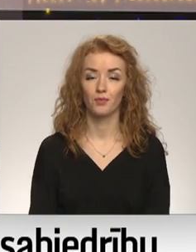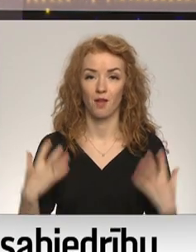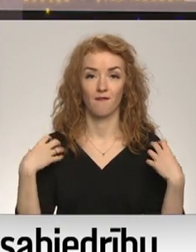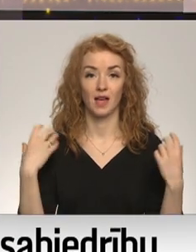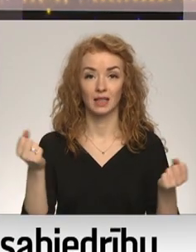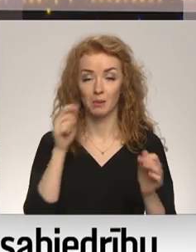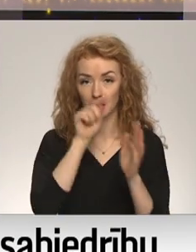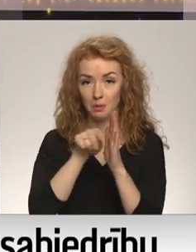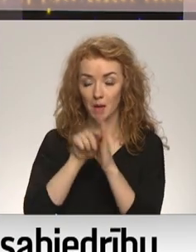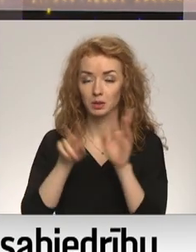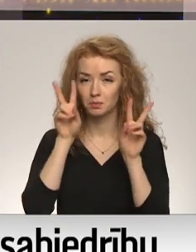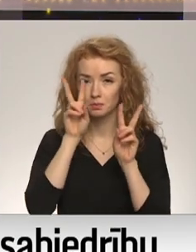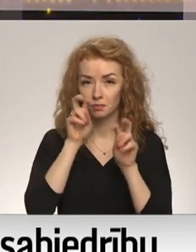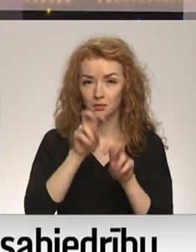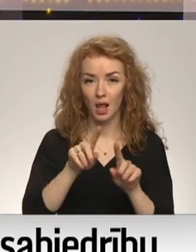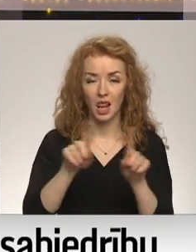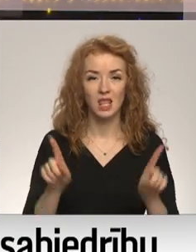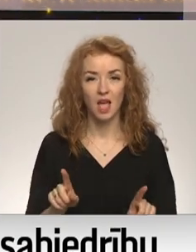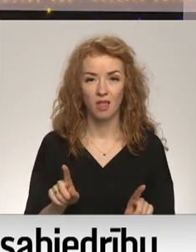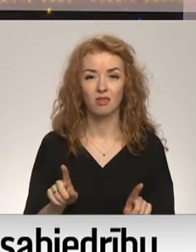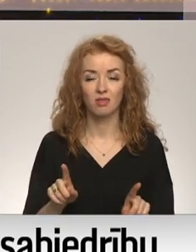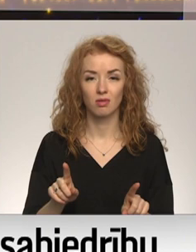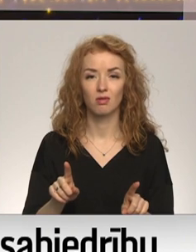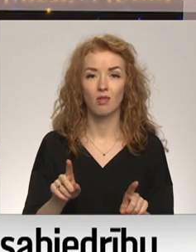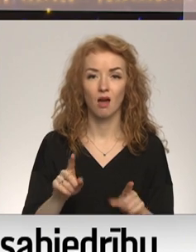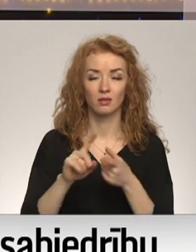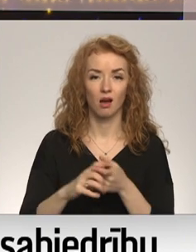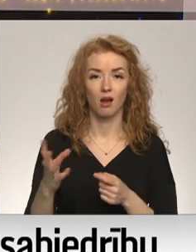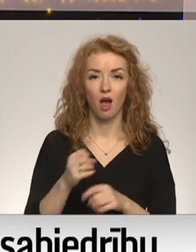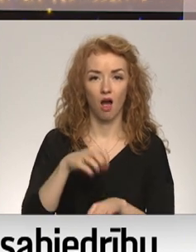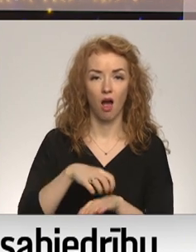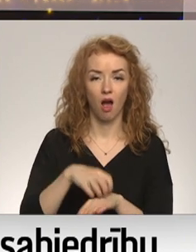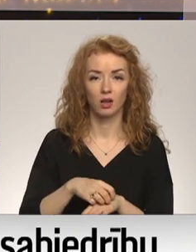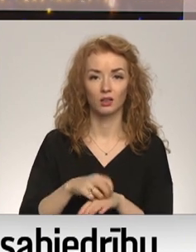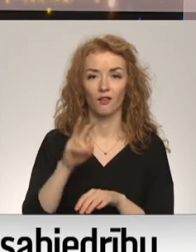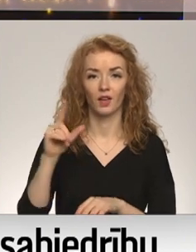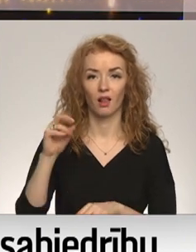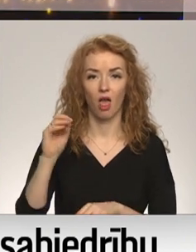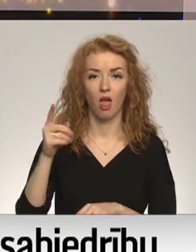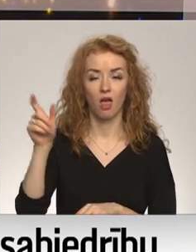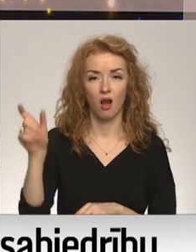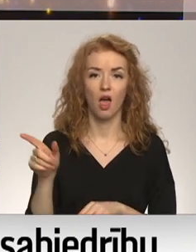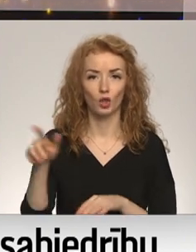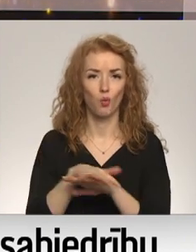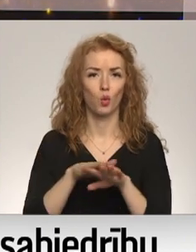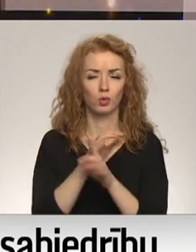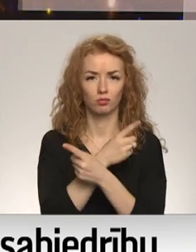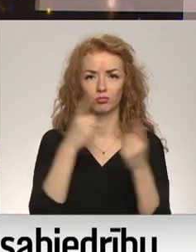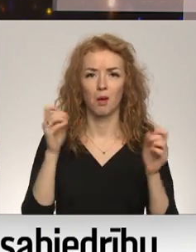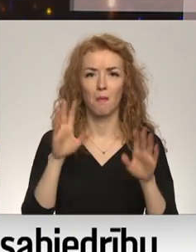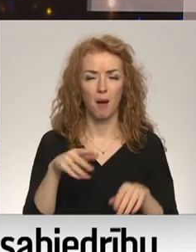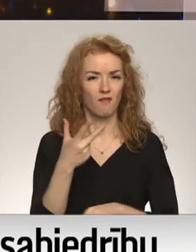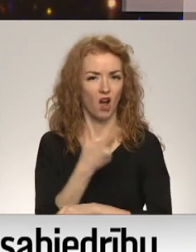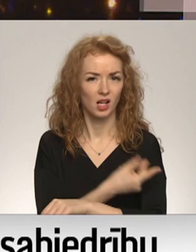Veselības inspekcija pārbaudes lietā, kurā vērtēti ārstes Guntas Vīleres publiski paustie viedokļi par vakcināciju pret Covid